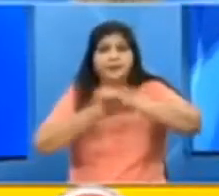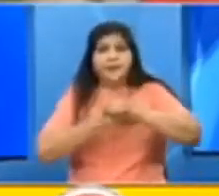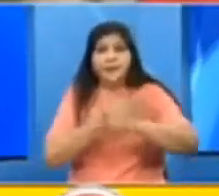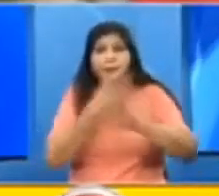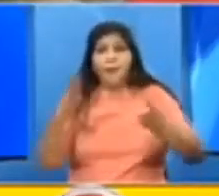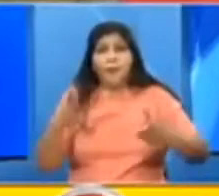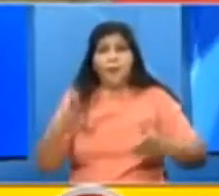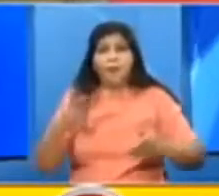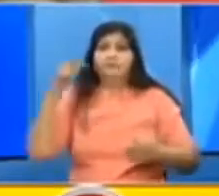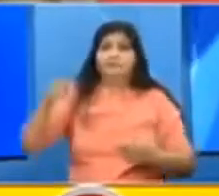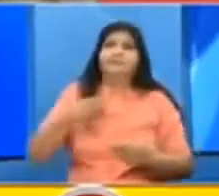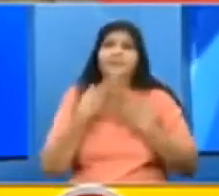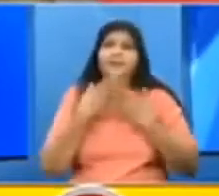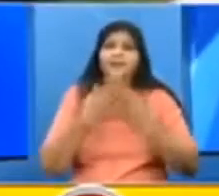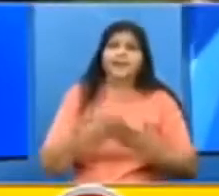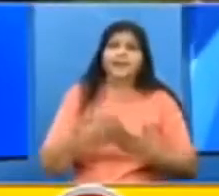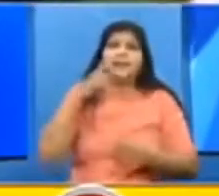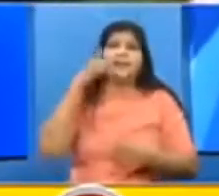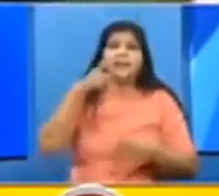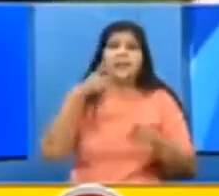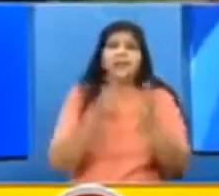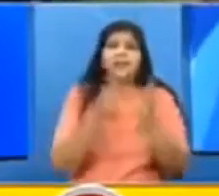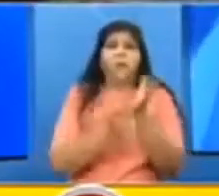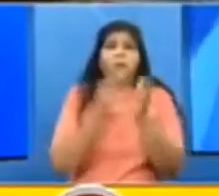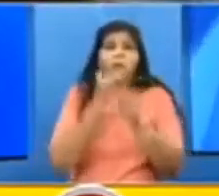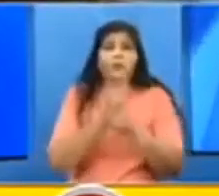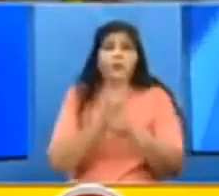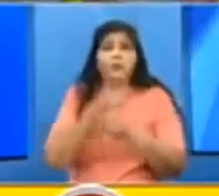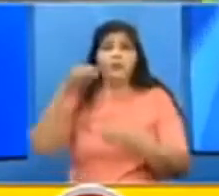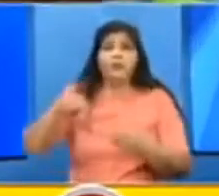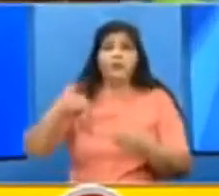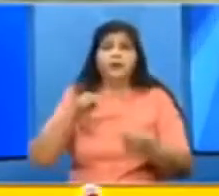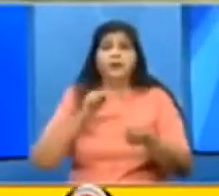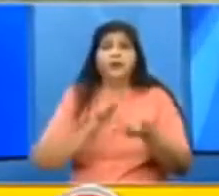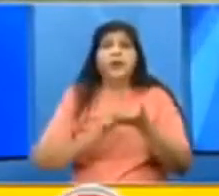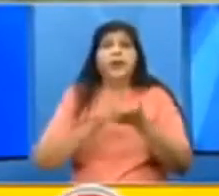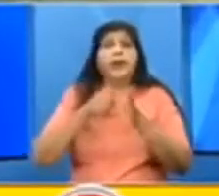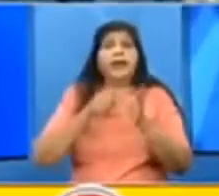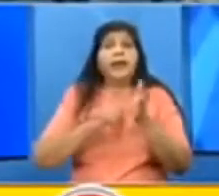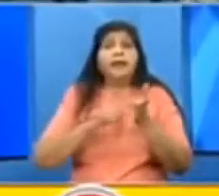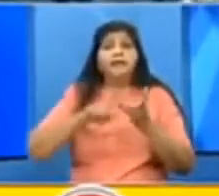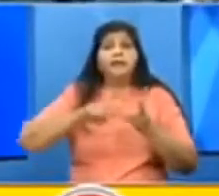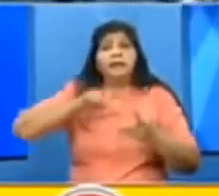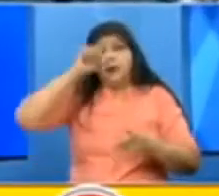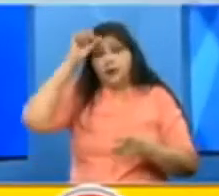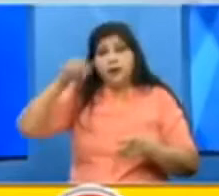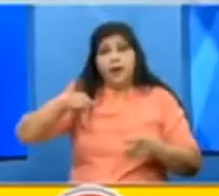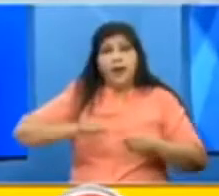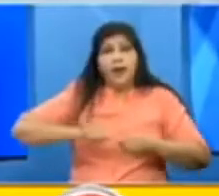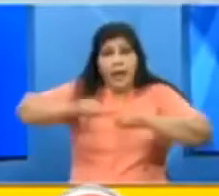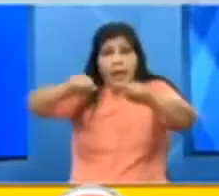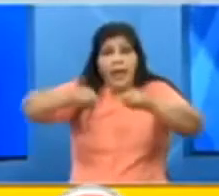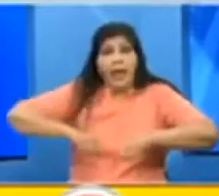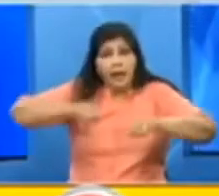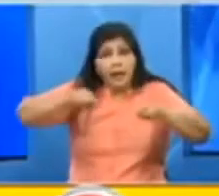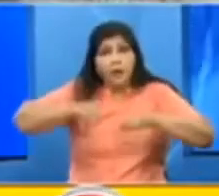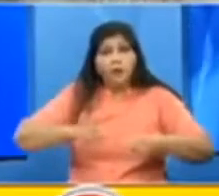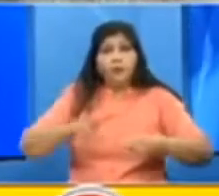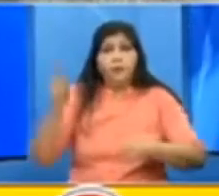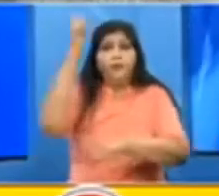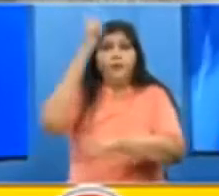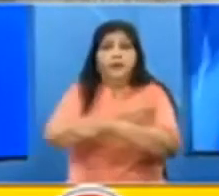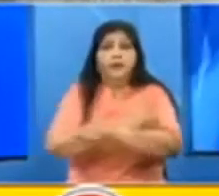साथियों, 7 अगस्त को नेशनल हैंडलूम डे है। भारत का हैंडलूम,